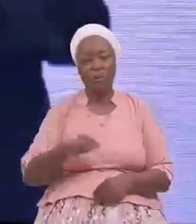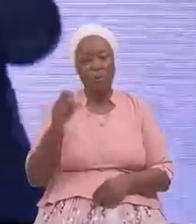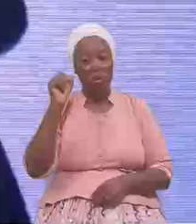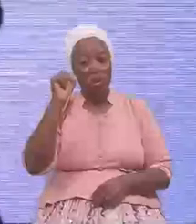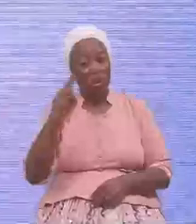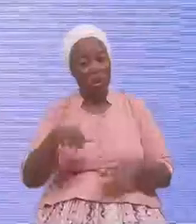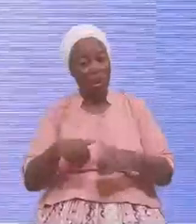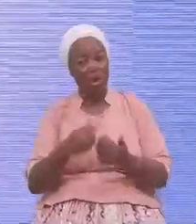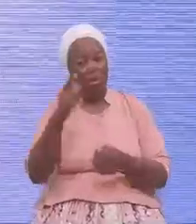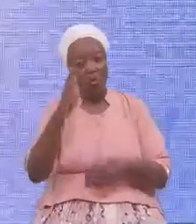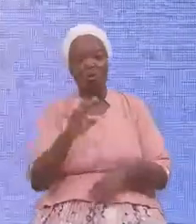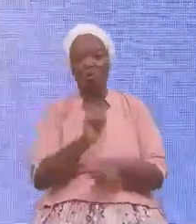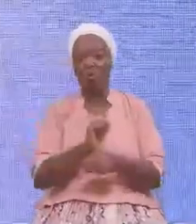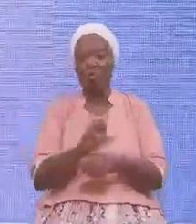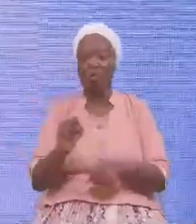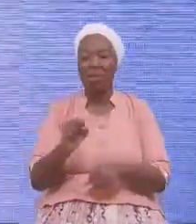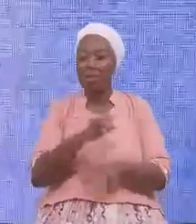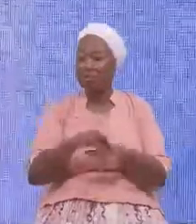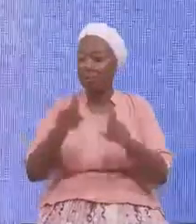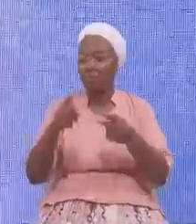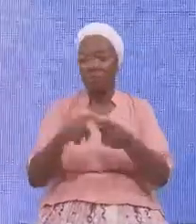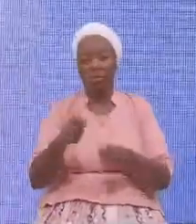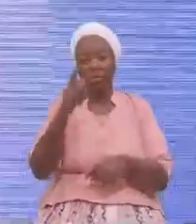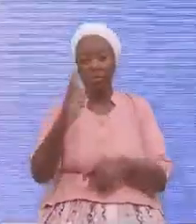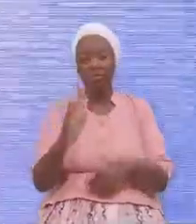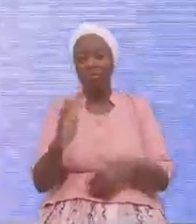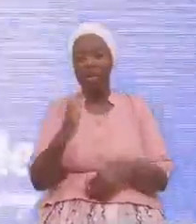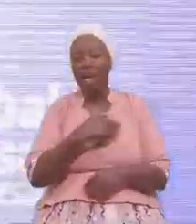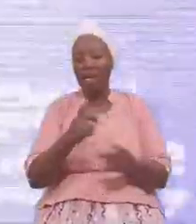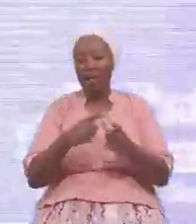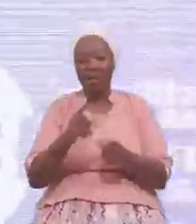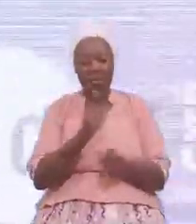fonctionne. Ne va pas vers Dieu pour rester là.